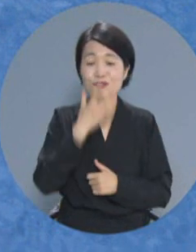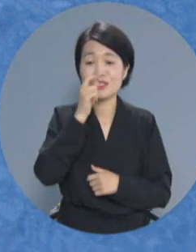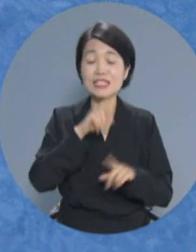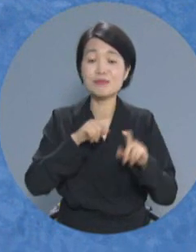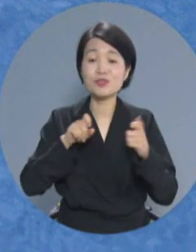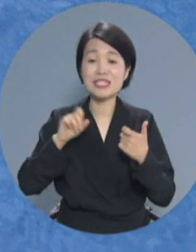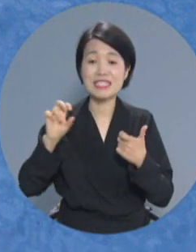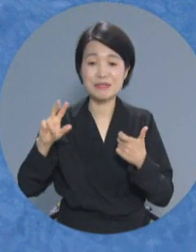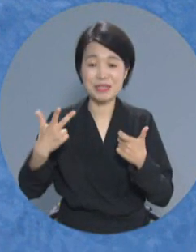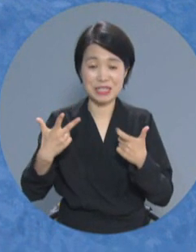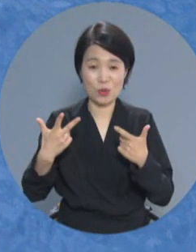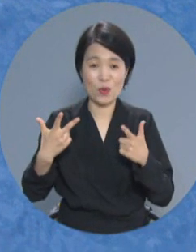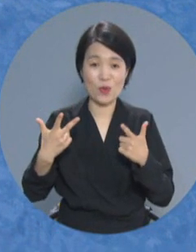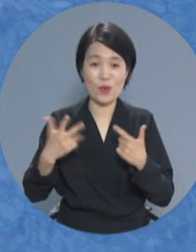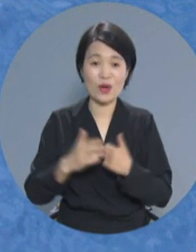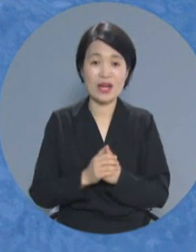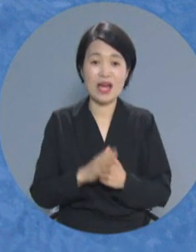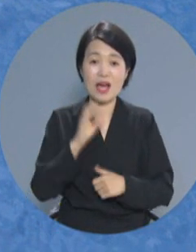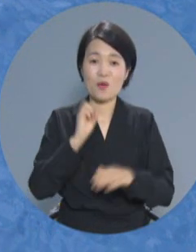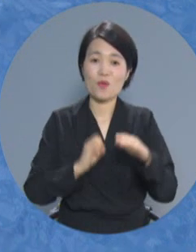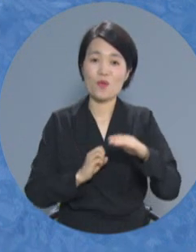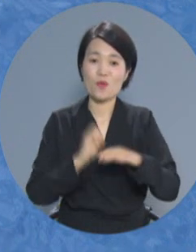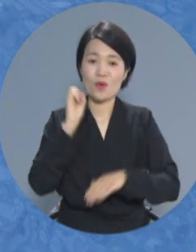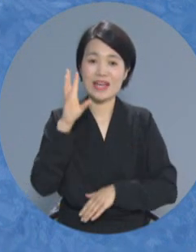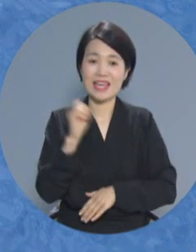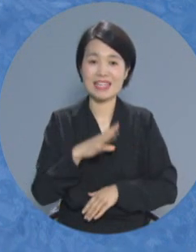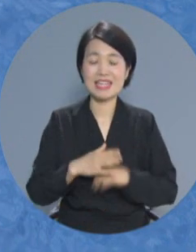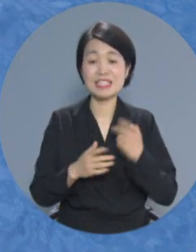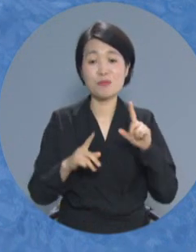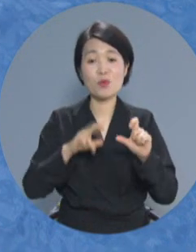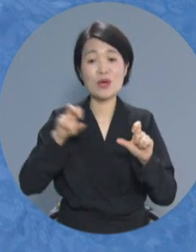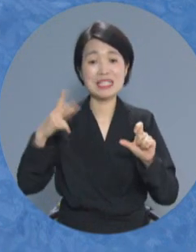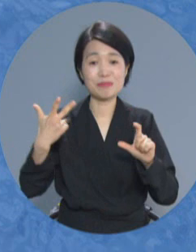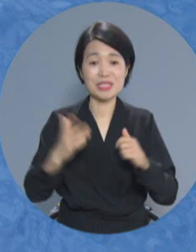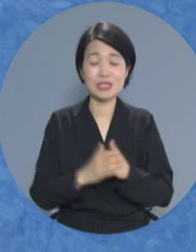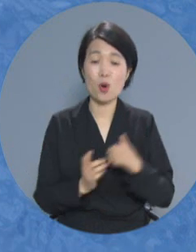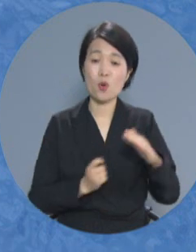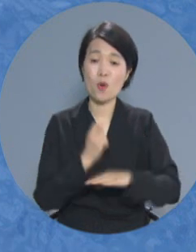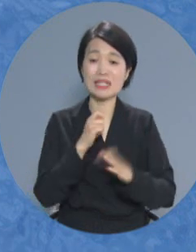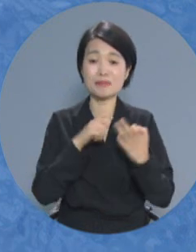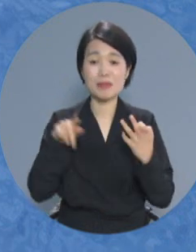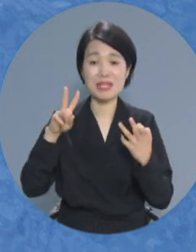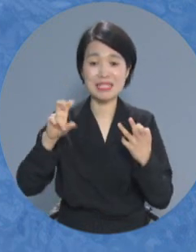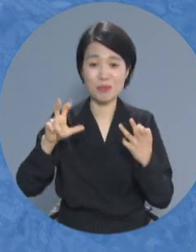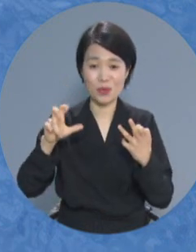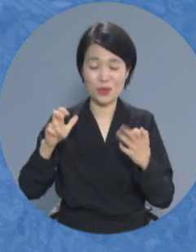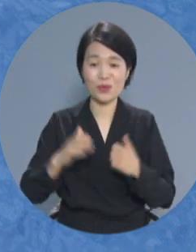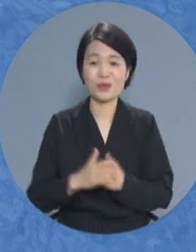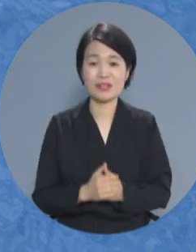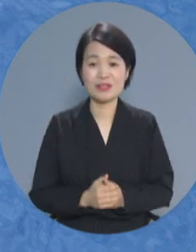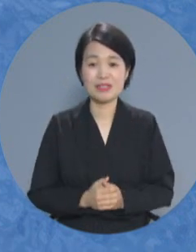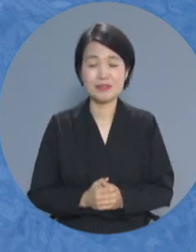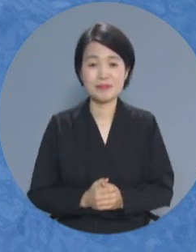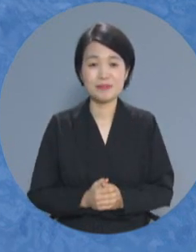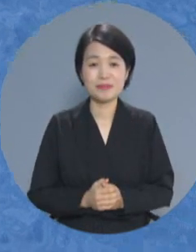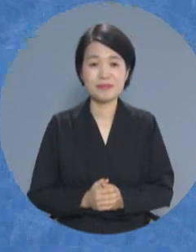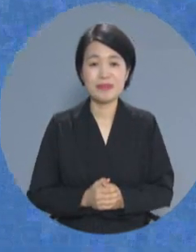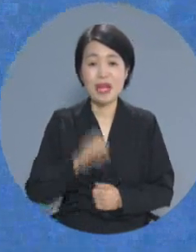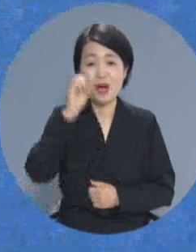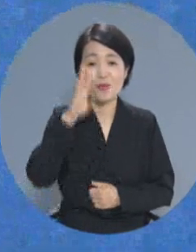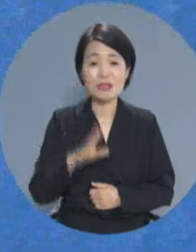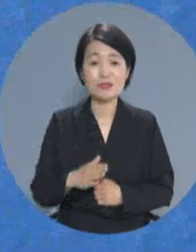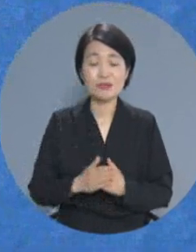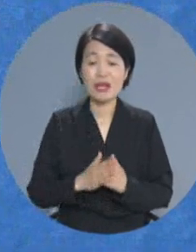순천은 16도에서 27도, 광양이 15도에서 27도, 고흥은 13도에서 25도로 예상됩니다.